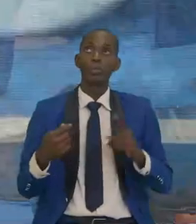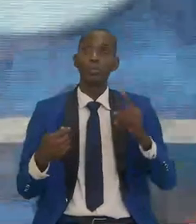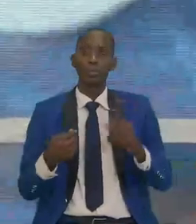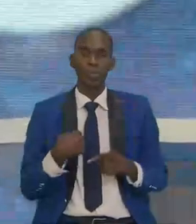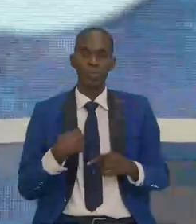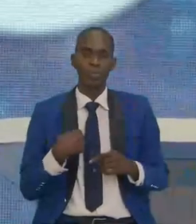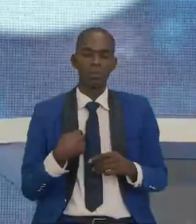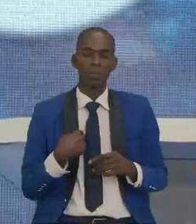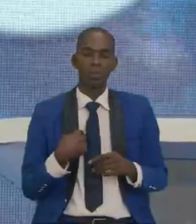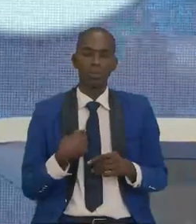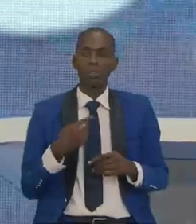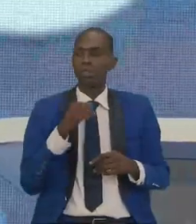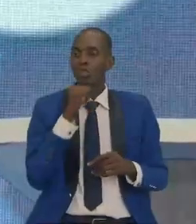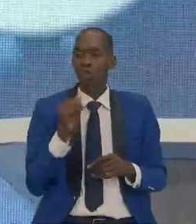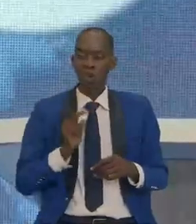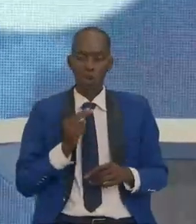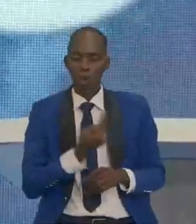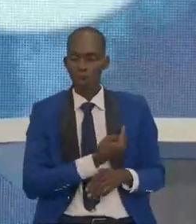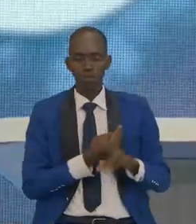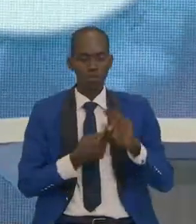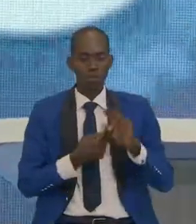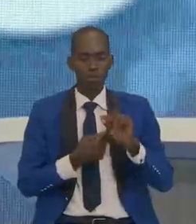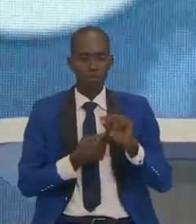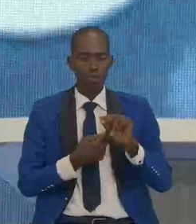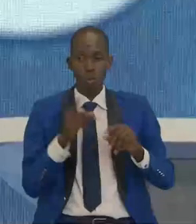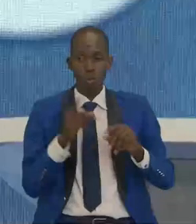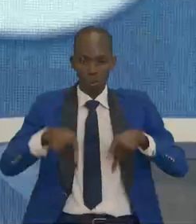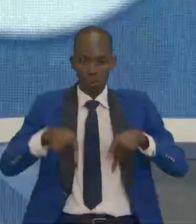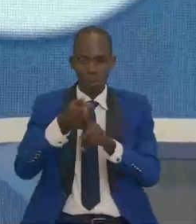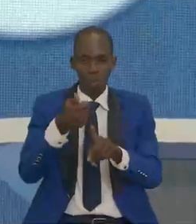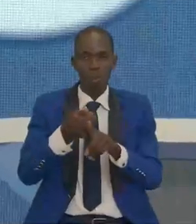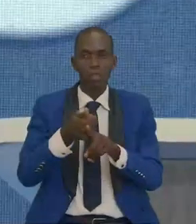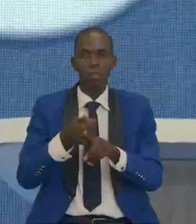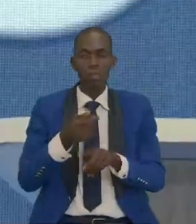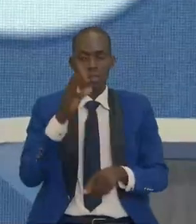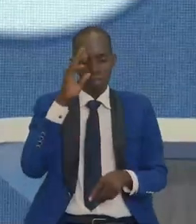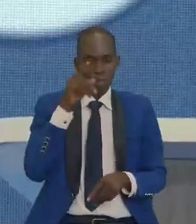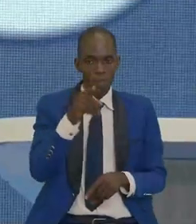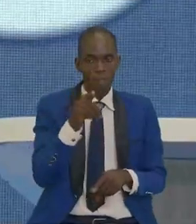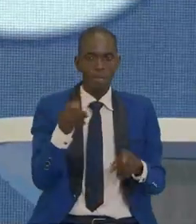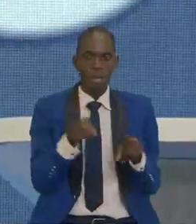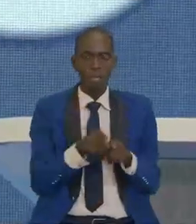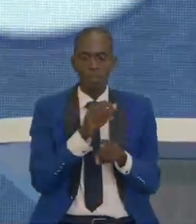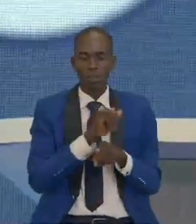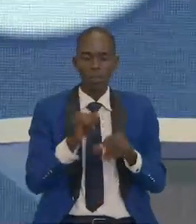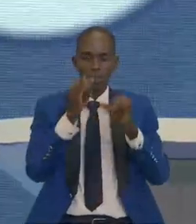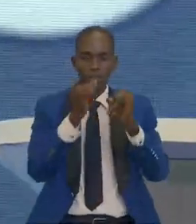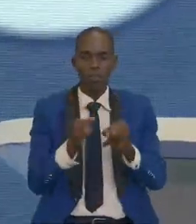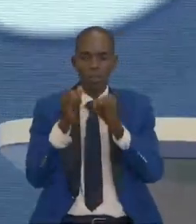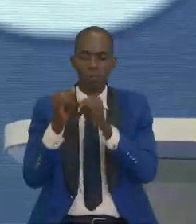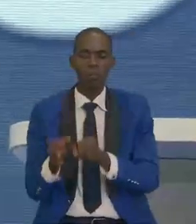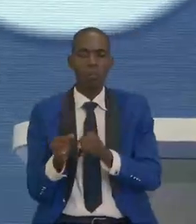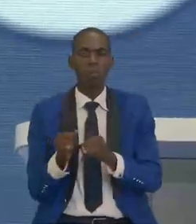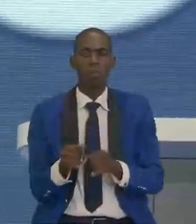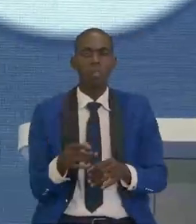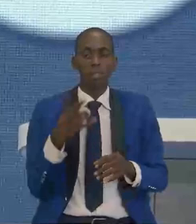Rends-moi. Il n'a pas dit rends-nous. Lui en tant qu'individu,